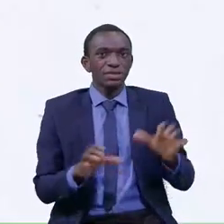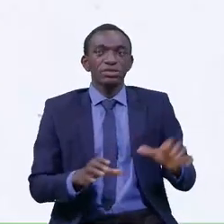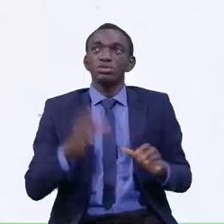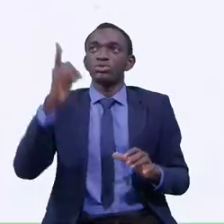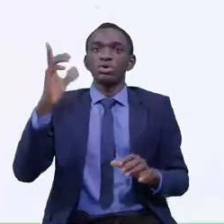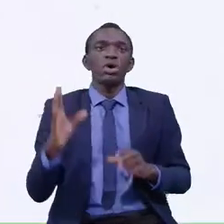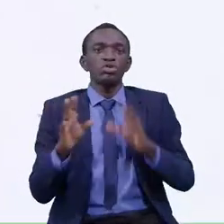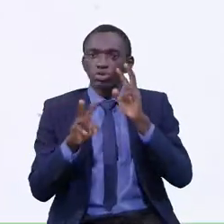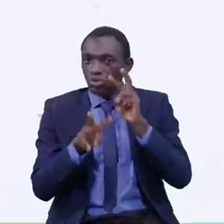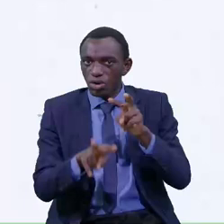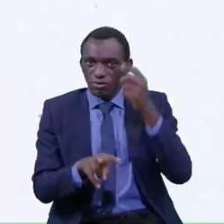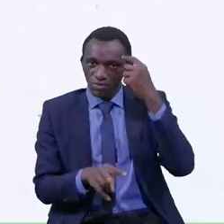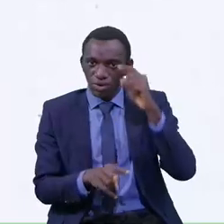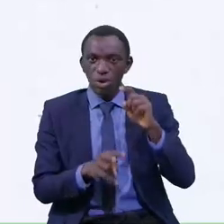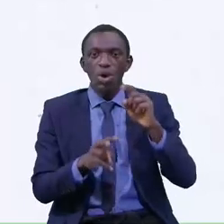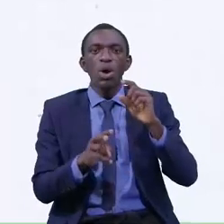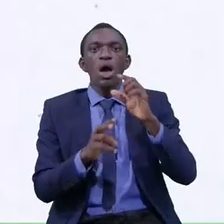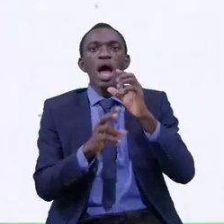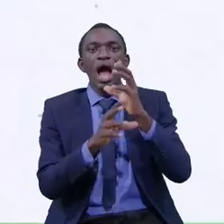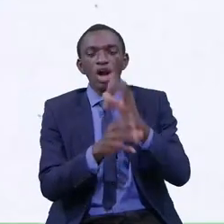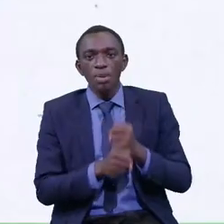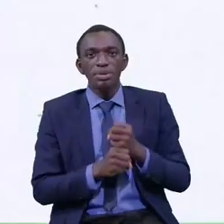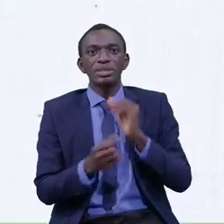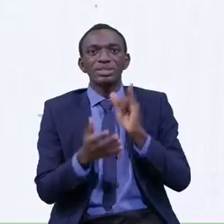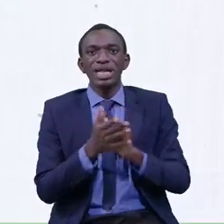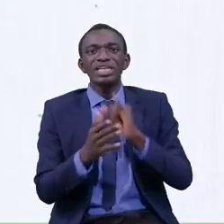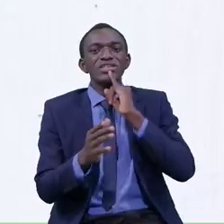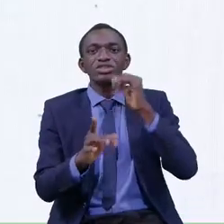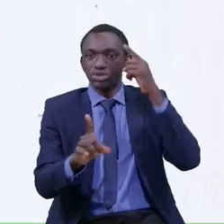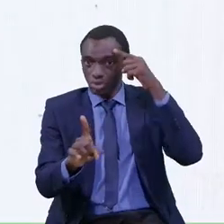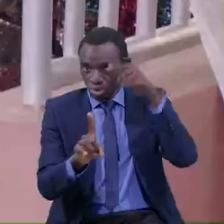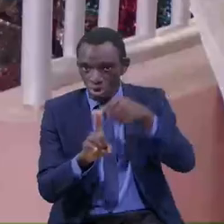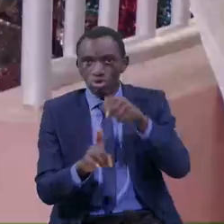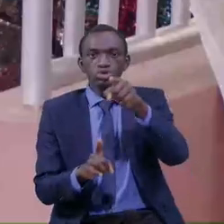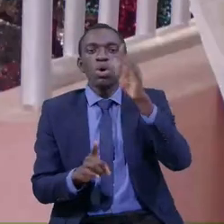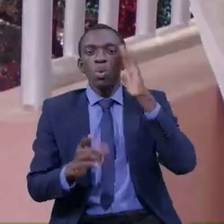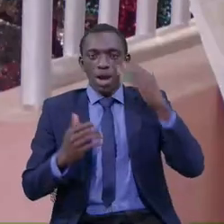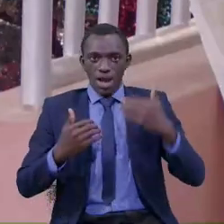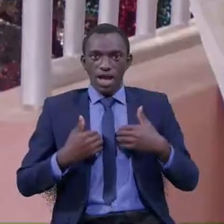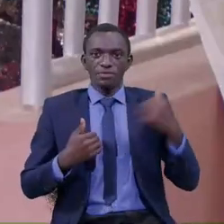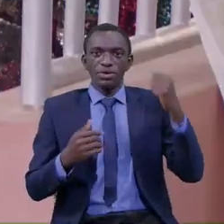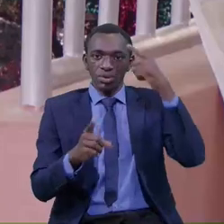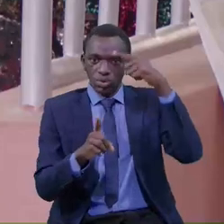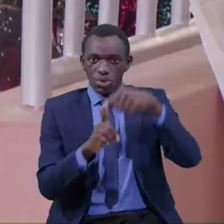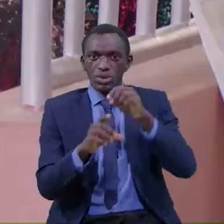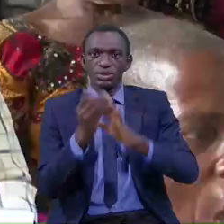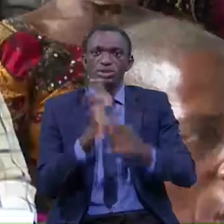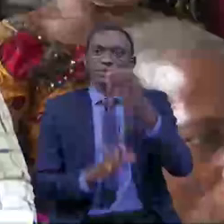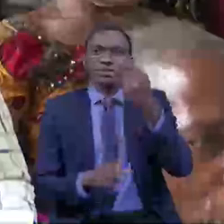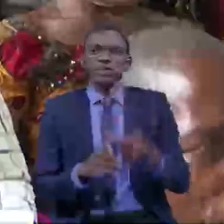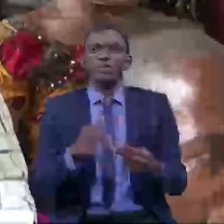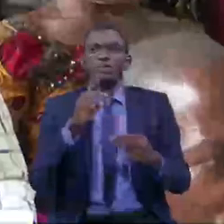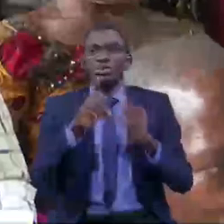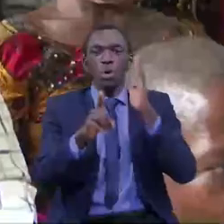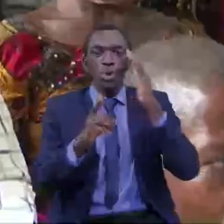l'accomplissement. Et l'accomplissement est l'objectif. Tu auras un objectif. Je dis, tu auras